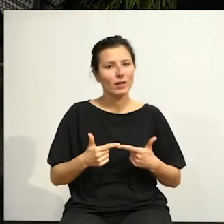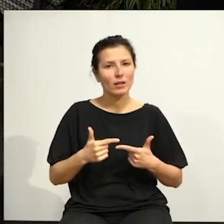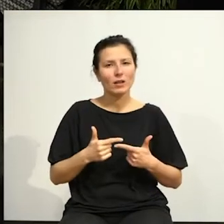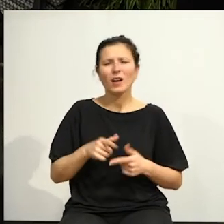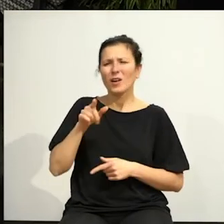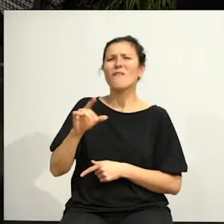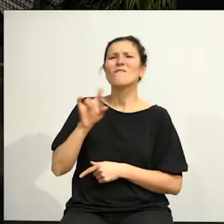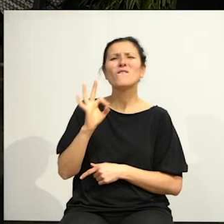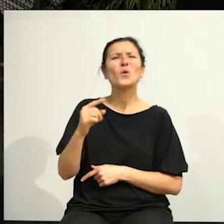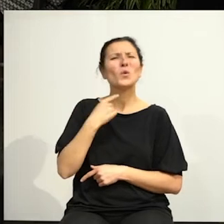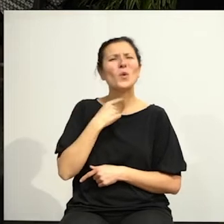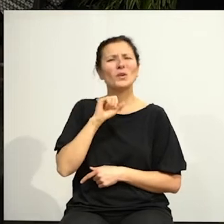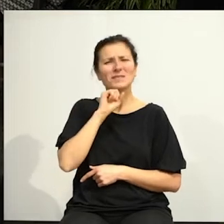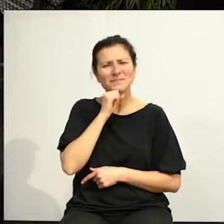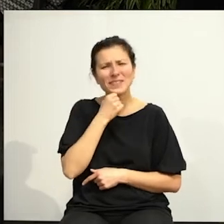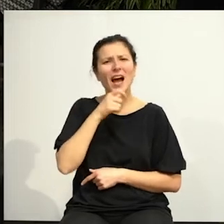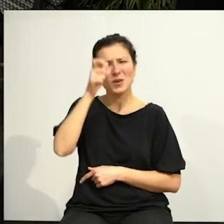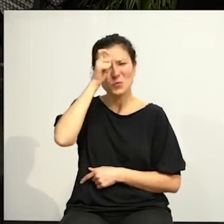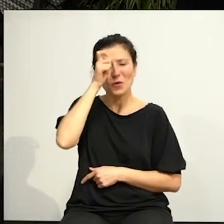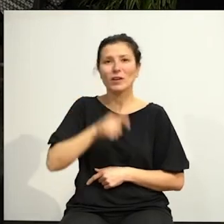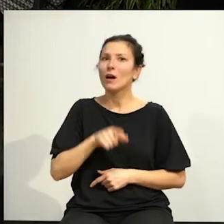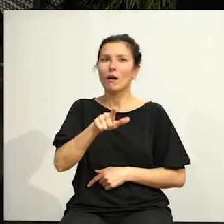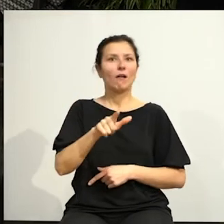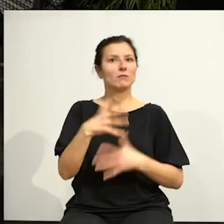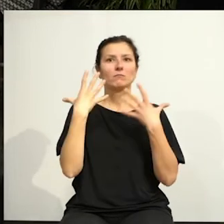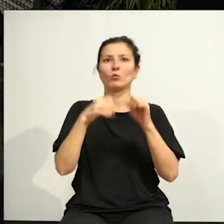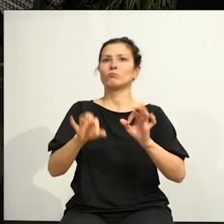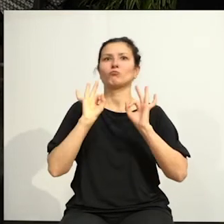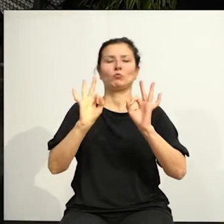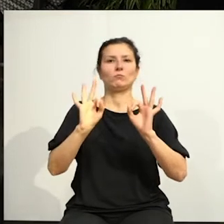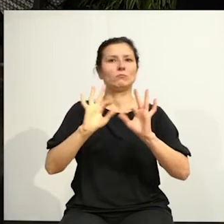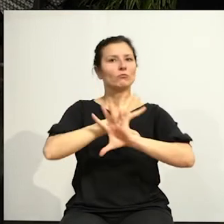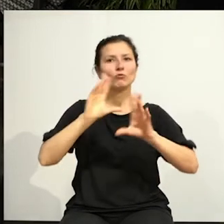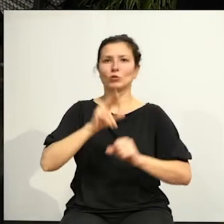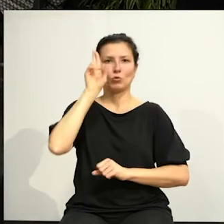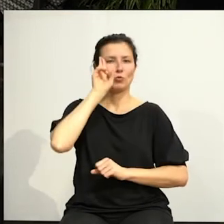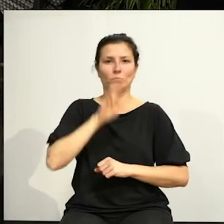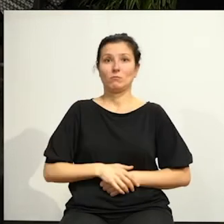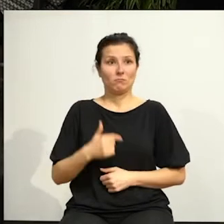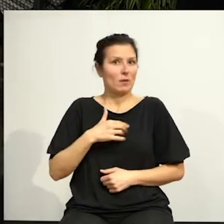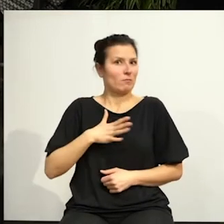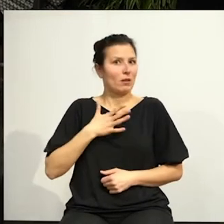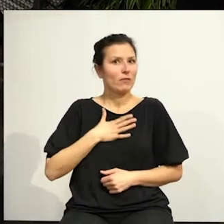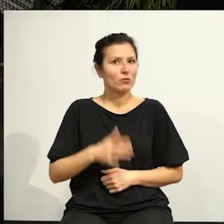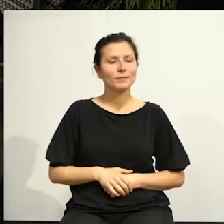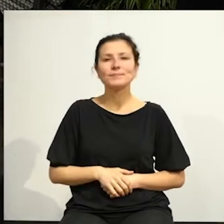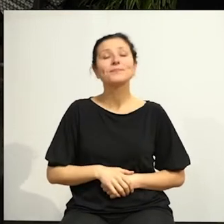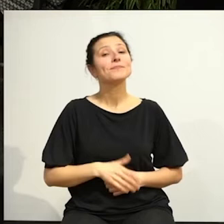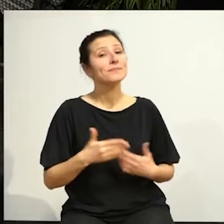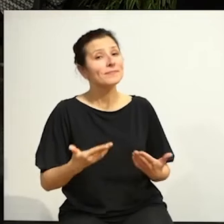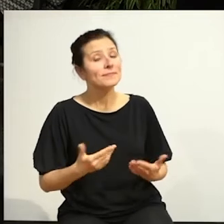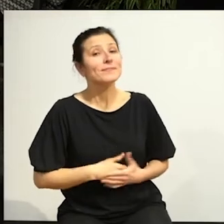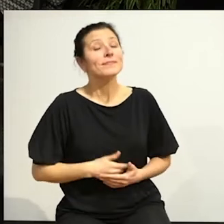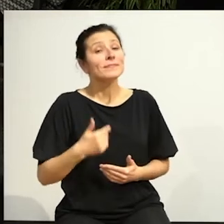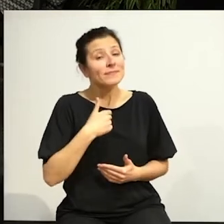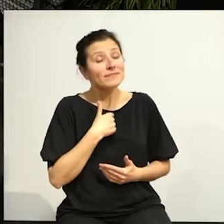starego człowieka i oni wszystko rozumieli. Ja miałem takie wrażenie, naprawdę. Skłoniłeś mnie do pewnego